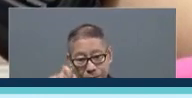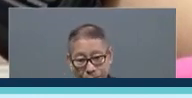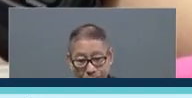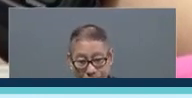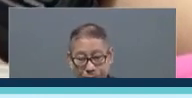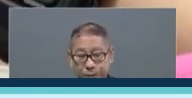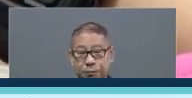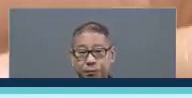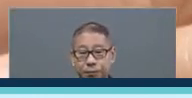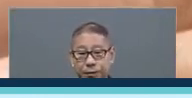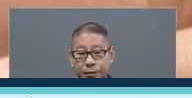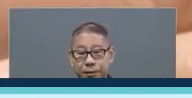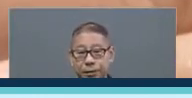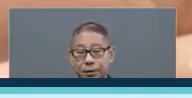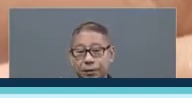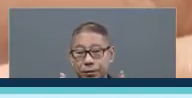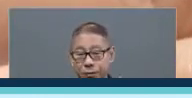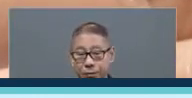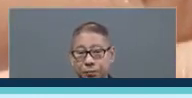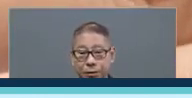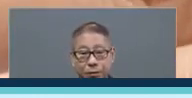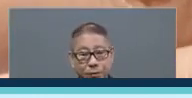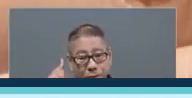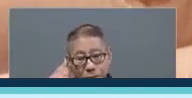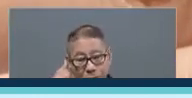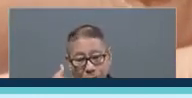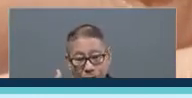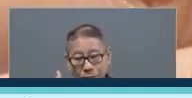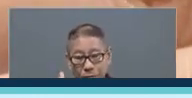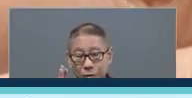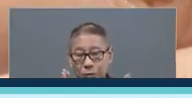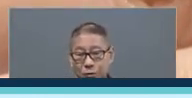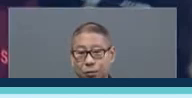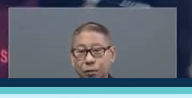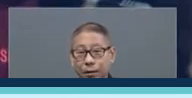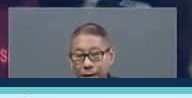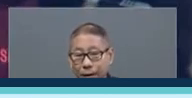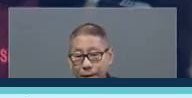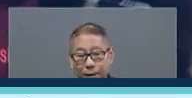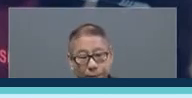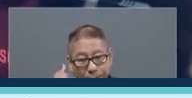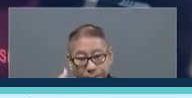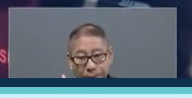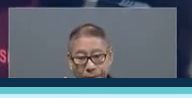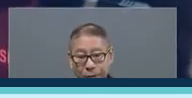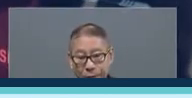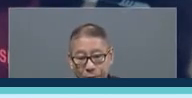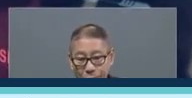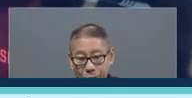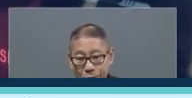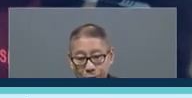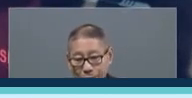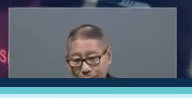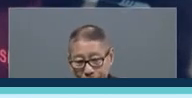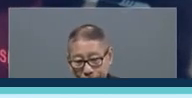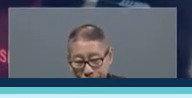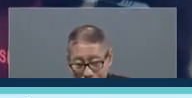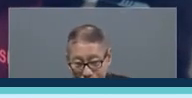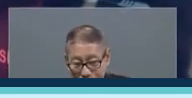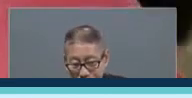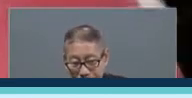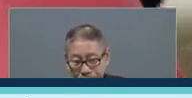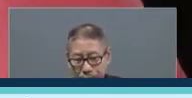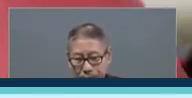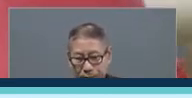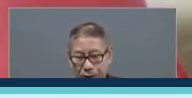อันนี้ก็มีปัญหาอยู่บ้างแต่ก็ผ่านพ้นไปได้ดีครับส่วนเรื่องอื่นๆถ้าเกิดพี่น้องประชาชนไม่สะดวกก็สามารถไปจุดล็อกอินต่างๆ